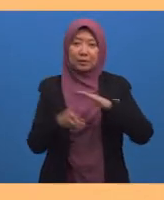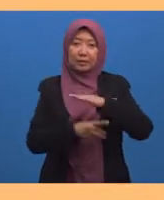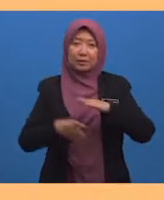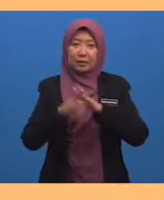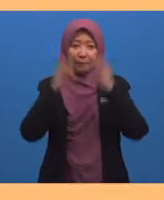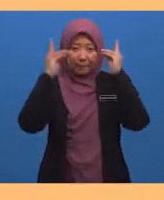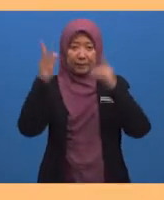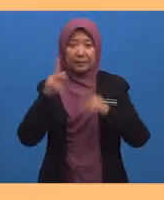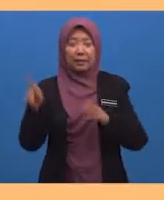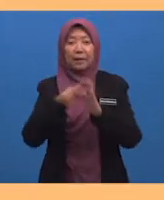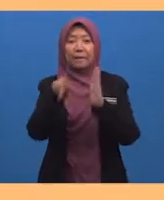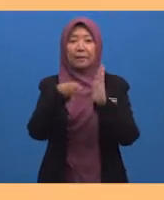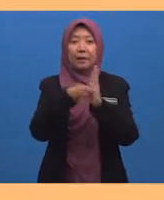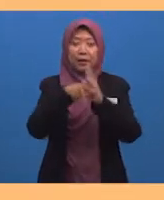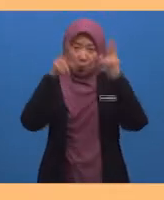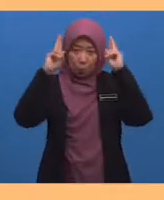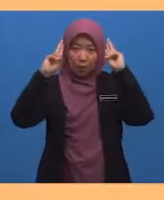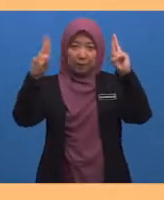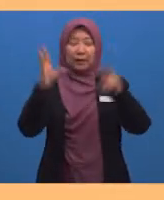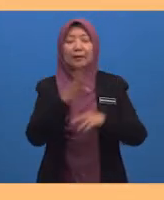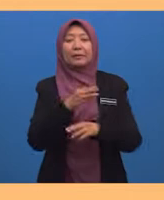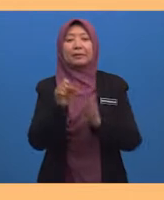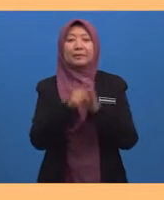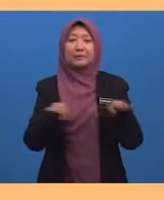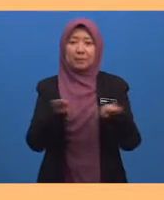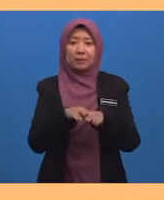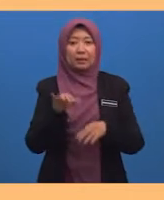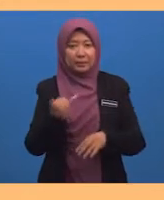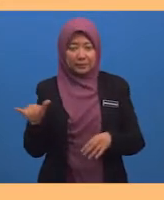pendidikan, peranan para ulama dan sebagainya.